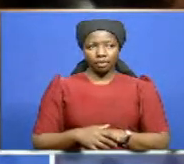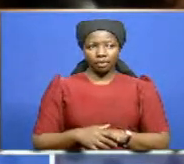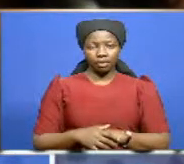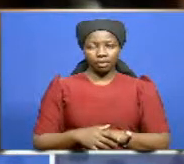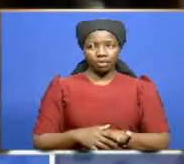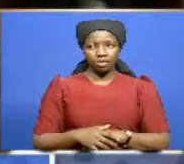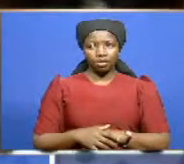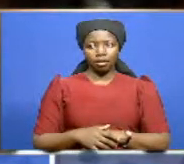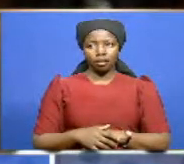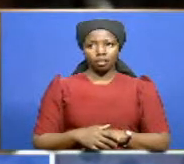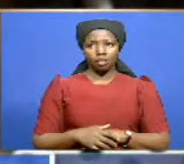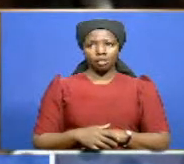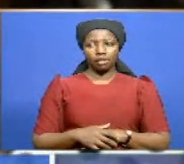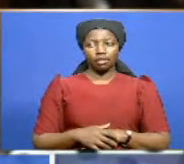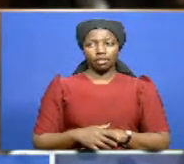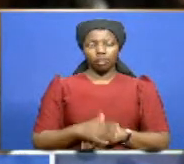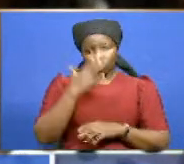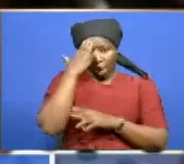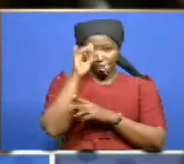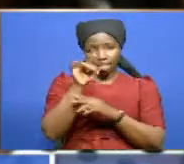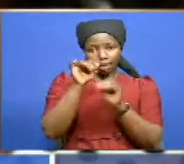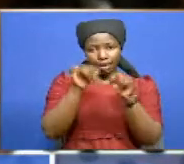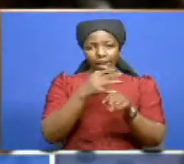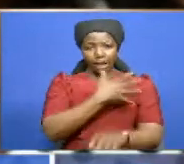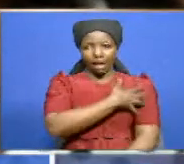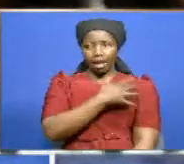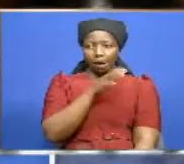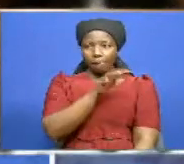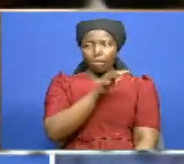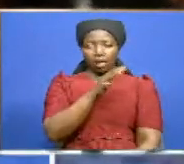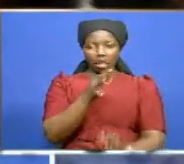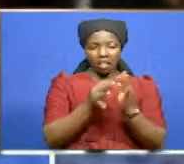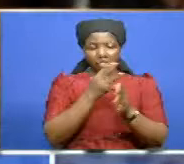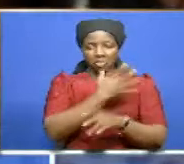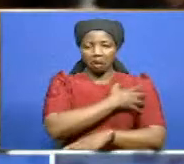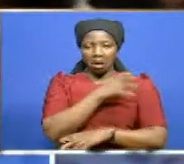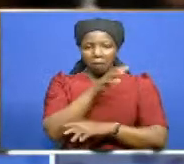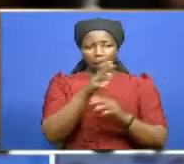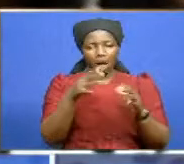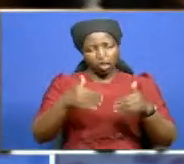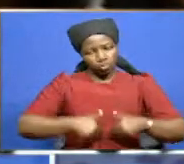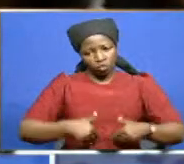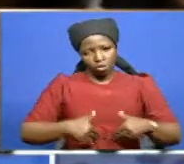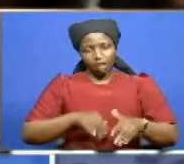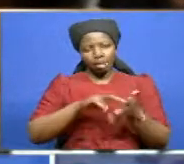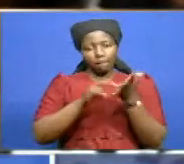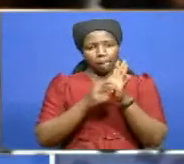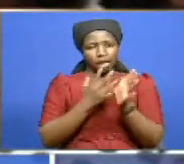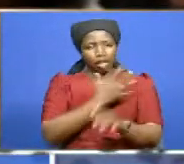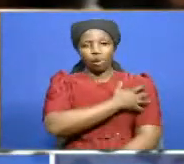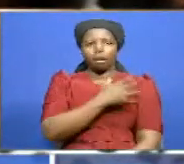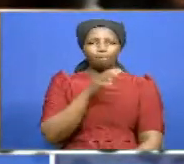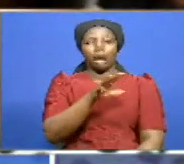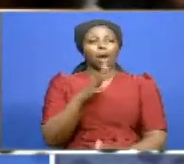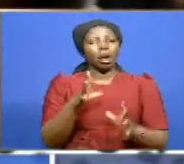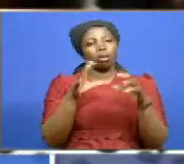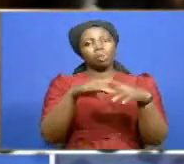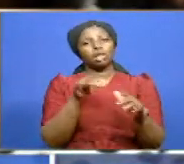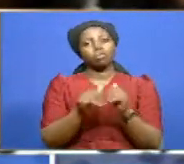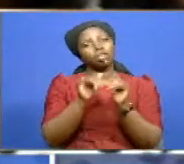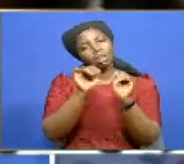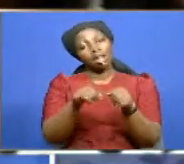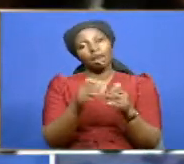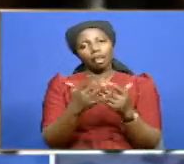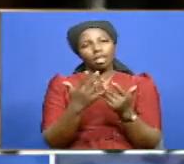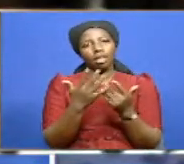if we empower our youth, then we are empowering a community that will be drug-free. We're going